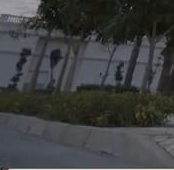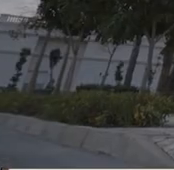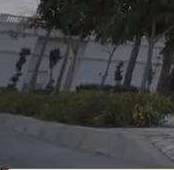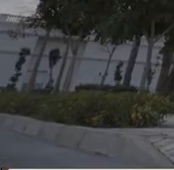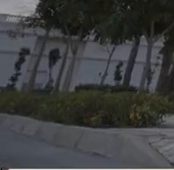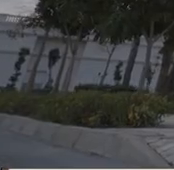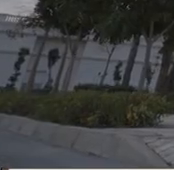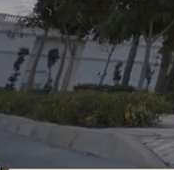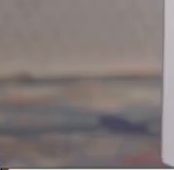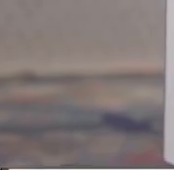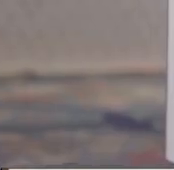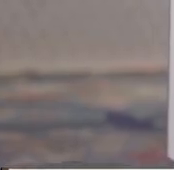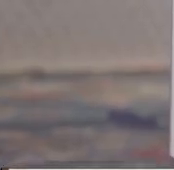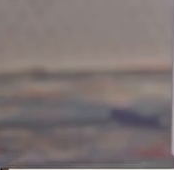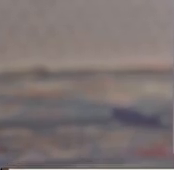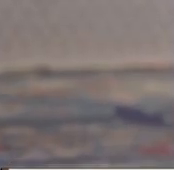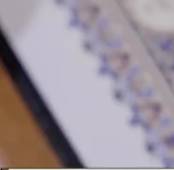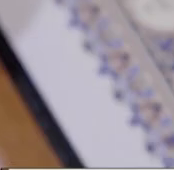المنفصل